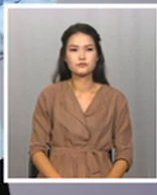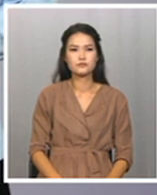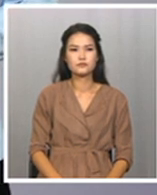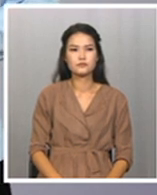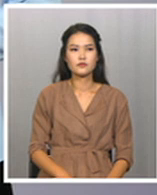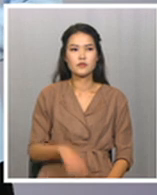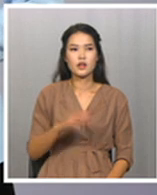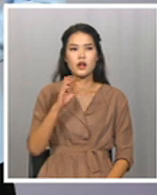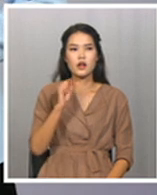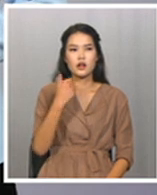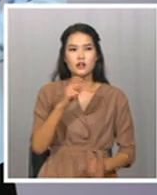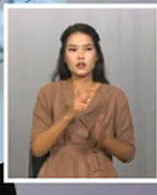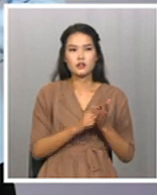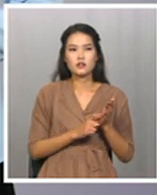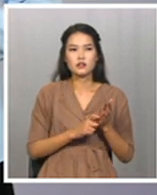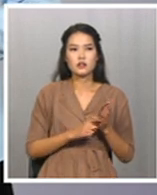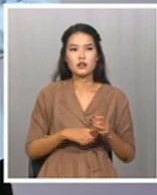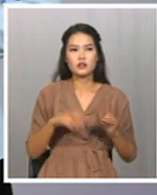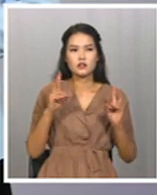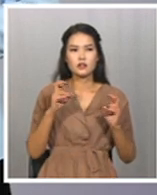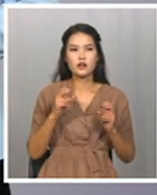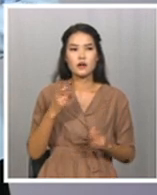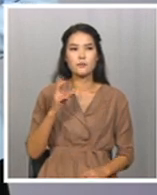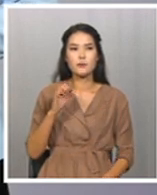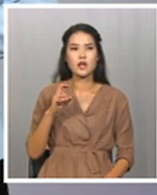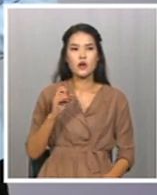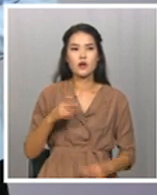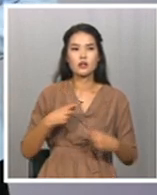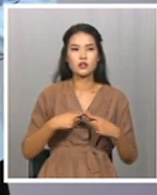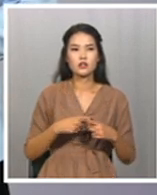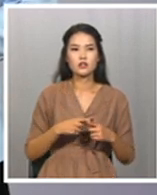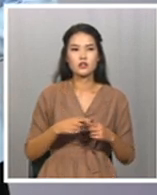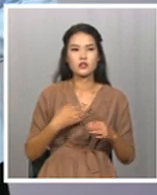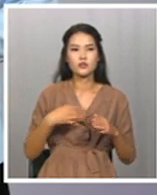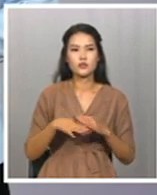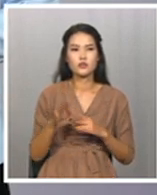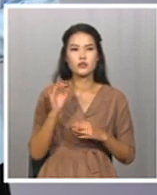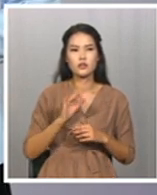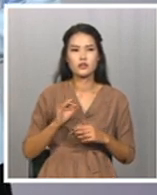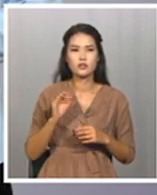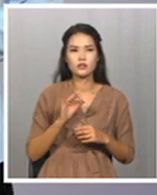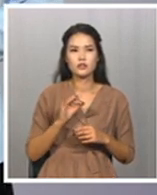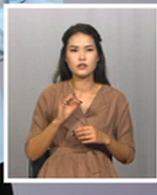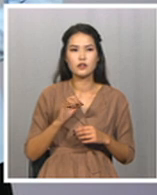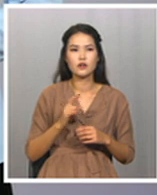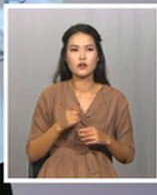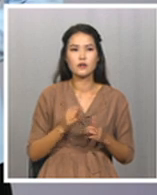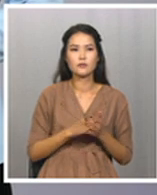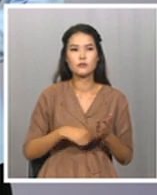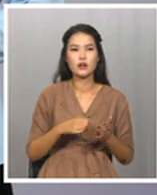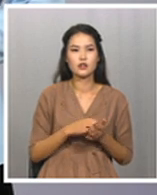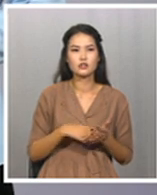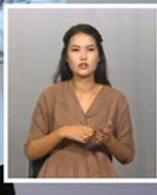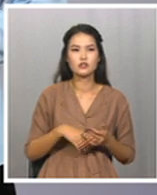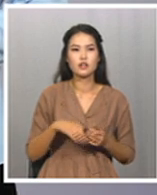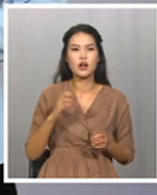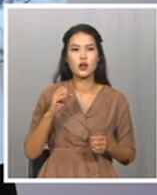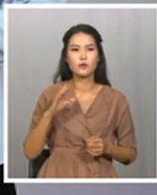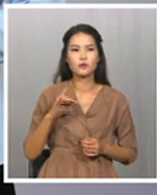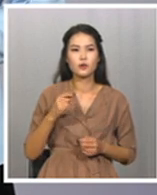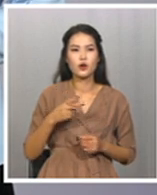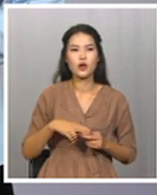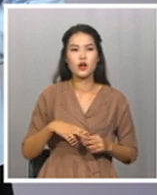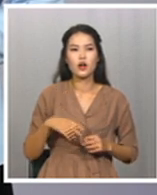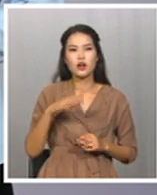А мәтіні. Тақырыбы – биотехнологияның шығу тарихы. Мақсатты аудиториясы –